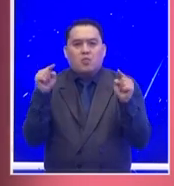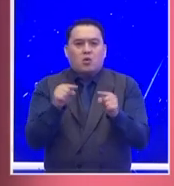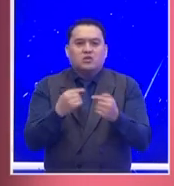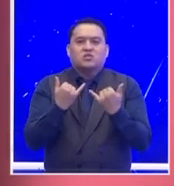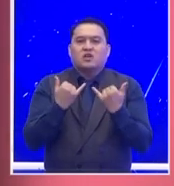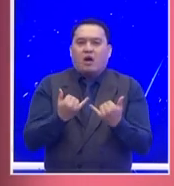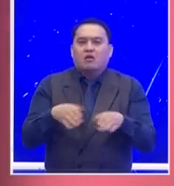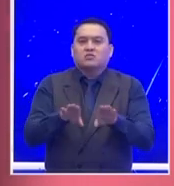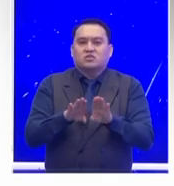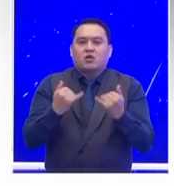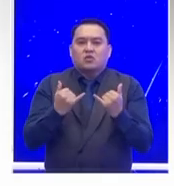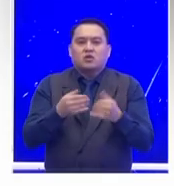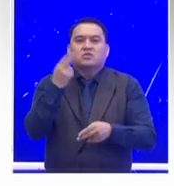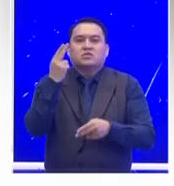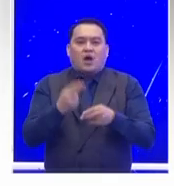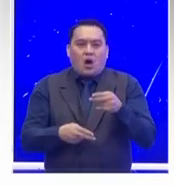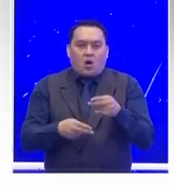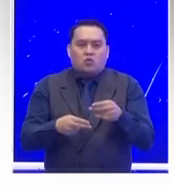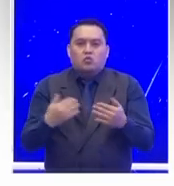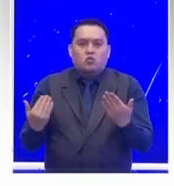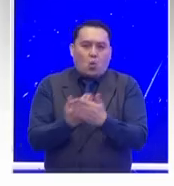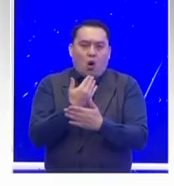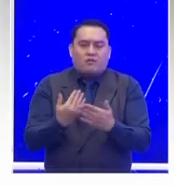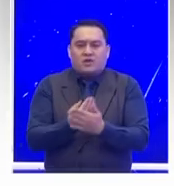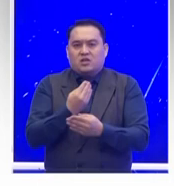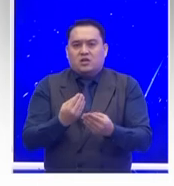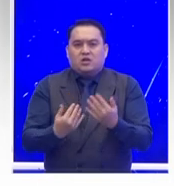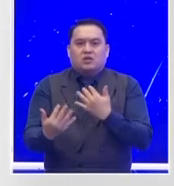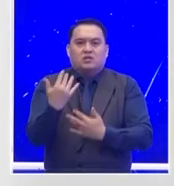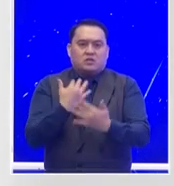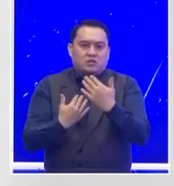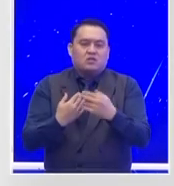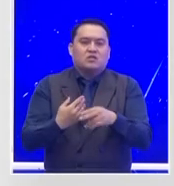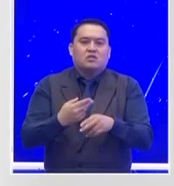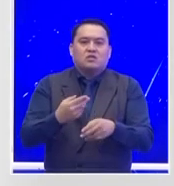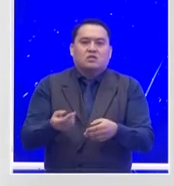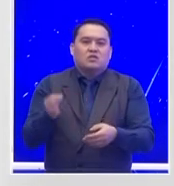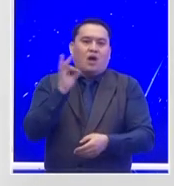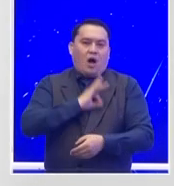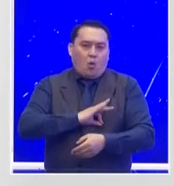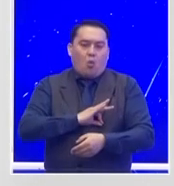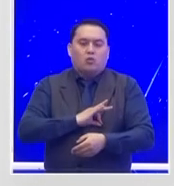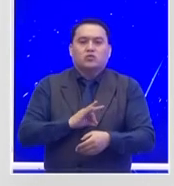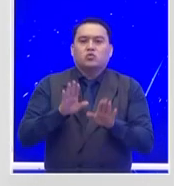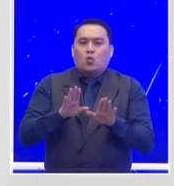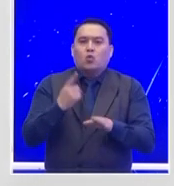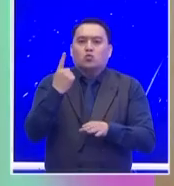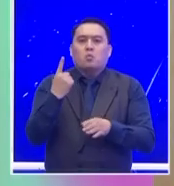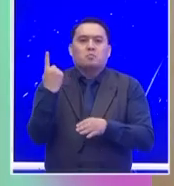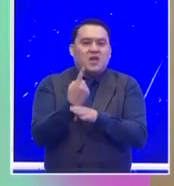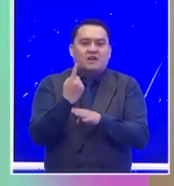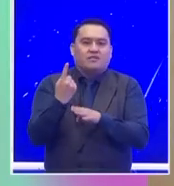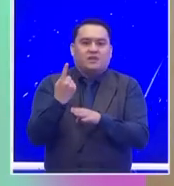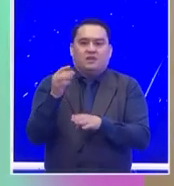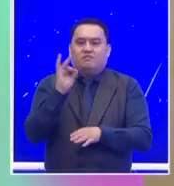прямо сейчас. Как только заканчивается поток новых игроков, доход иссякает. В плюсе остаются создатели и те, кто пришел в